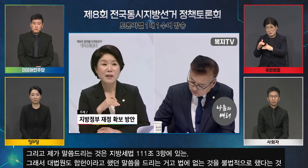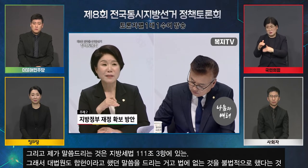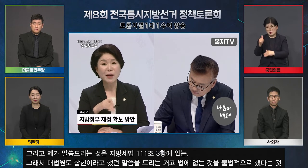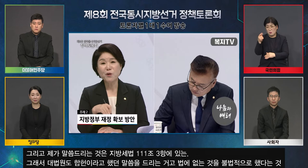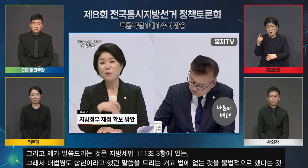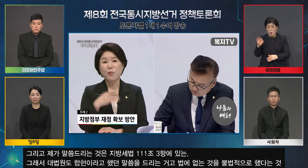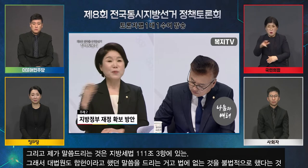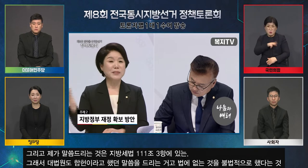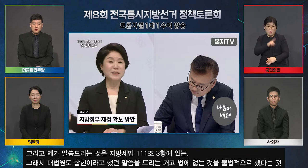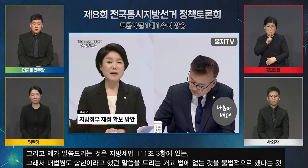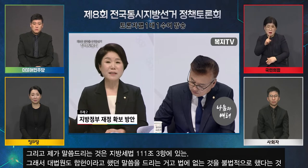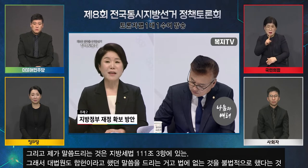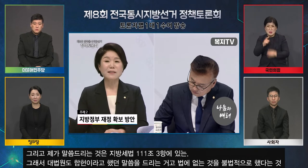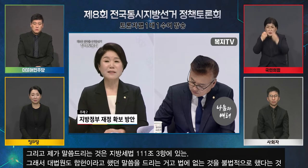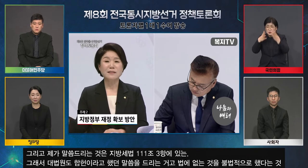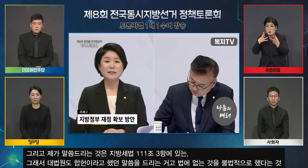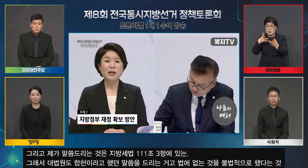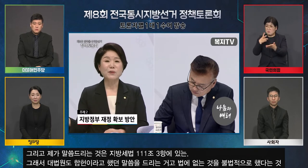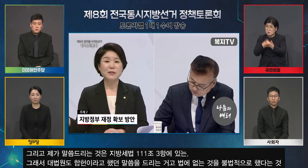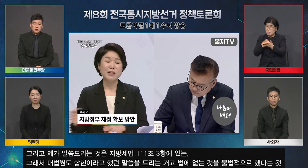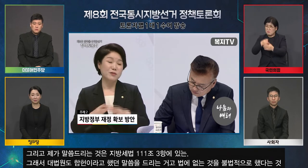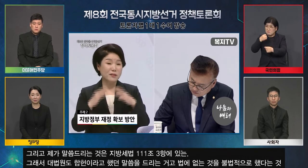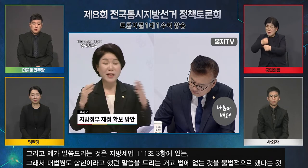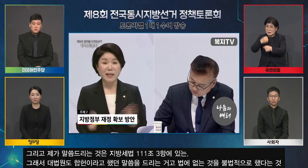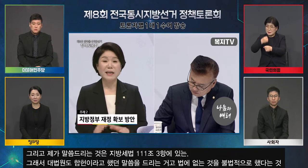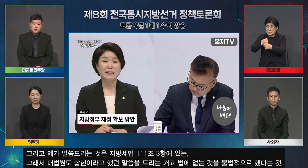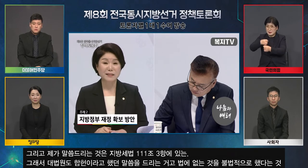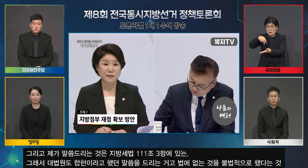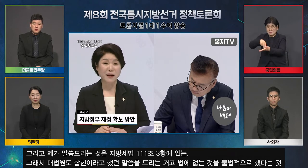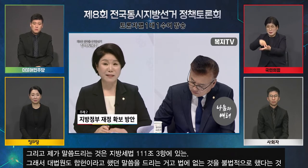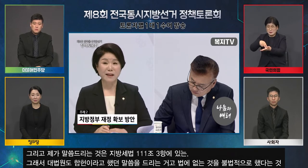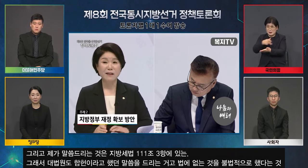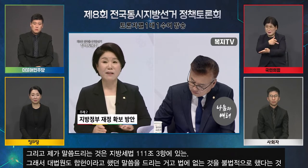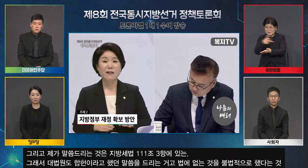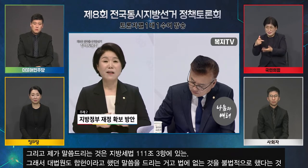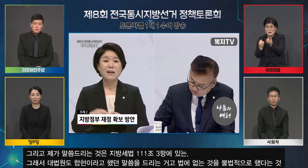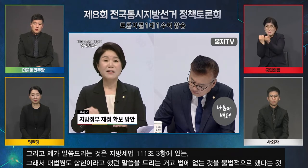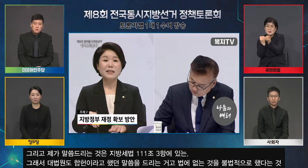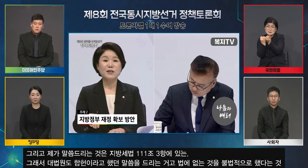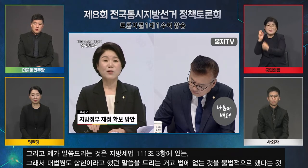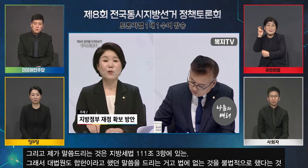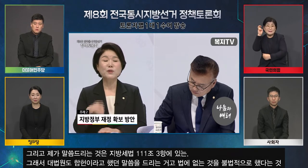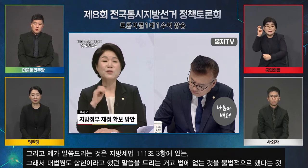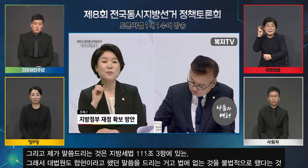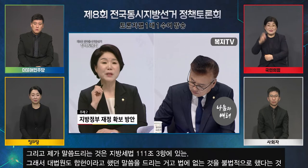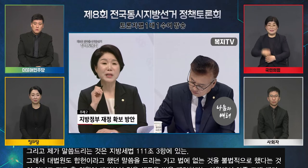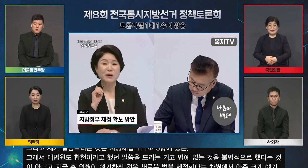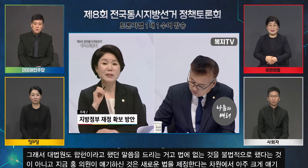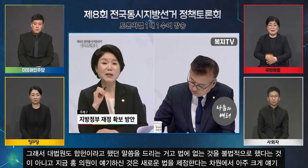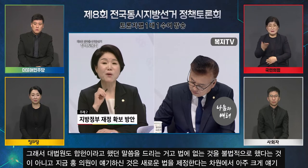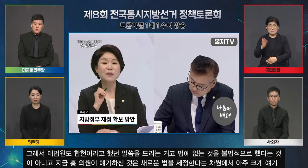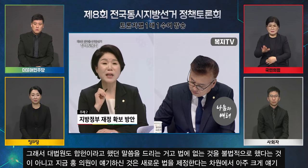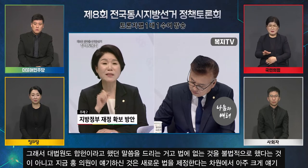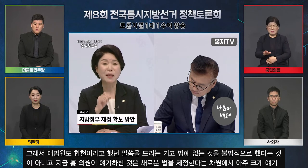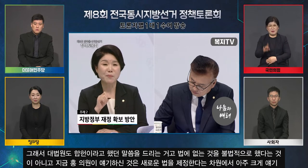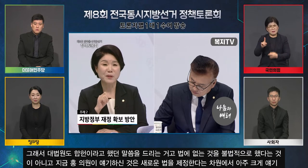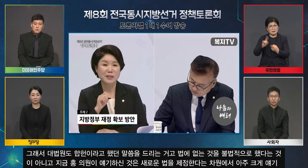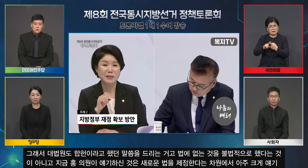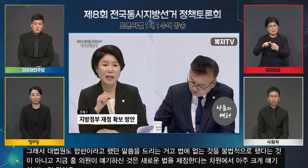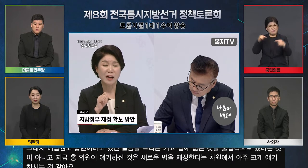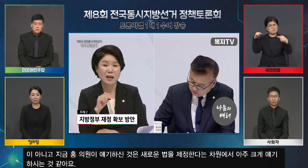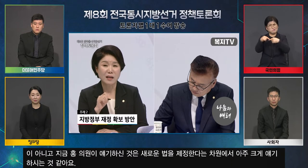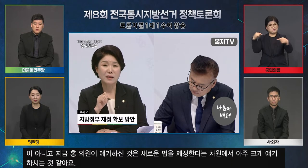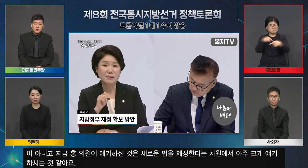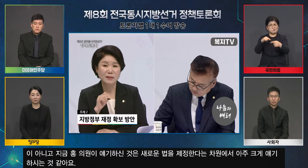거는 새로운 법을 제정한다는 차원에서 아주 크게 얘기하시는 것 같아요. 그래서 논점이 굉장히 어긋나는